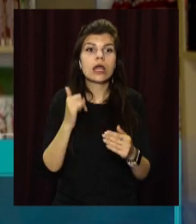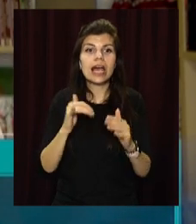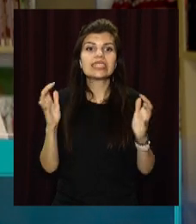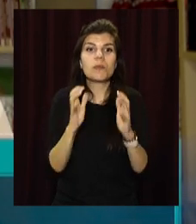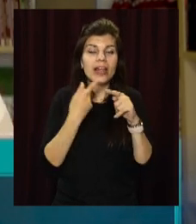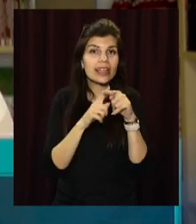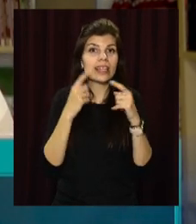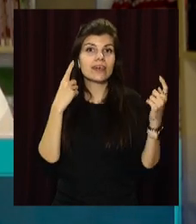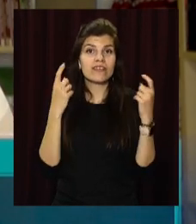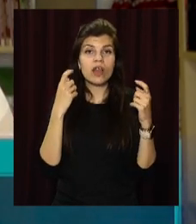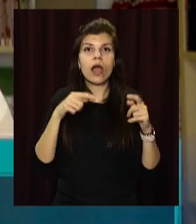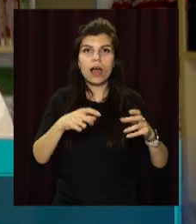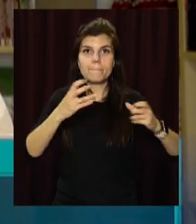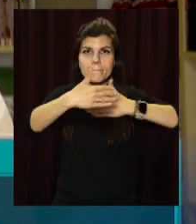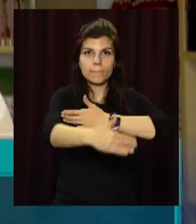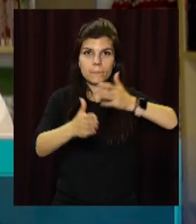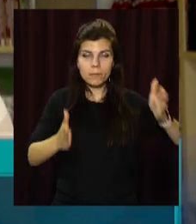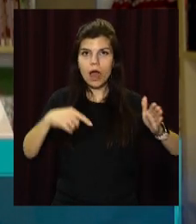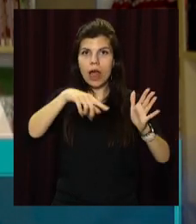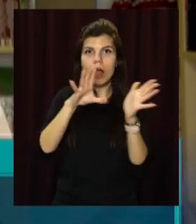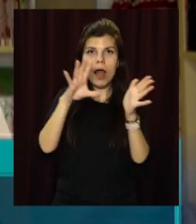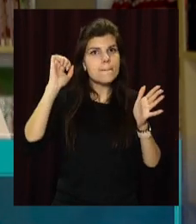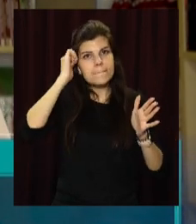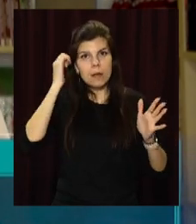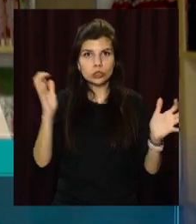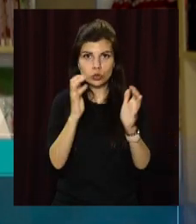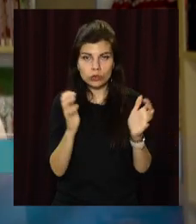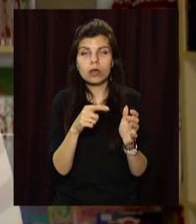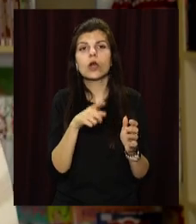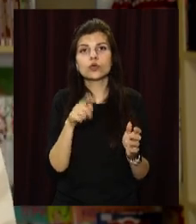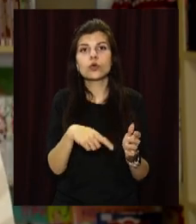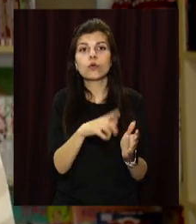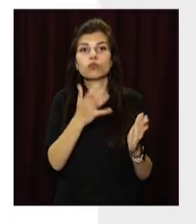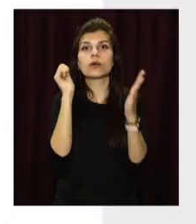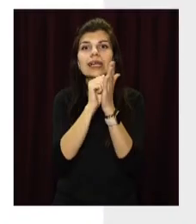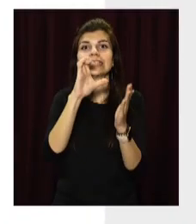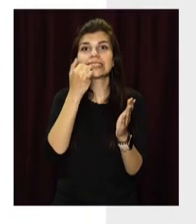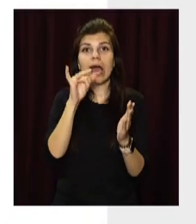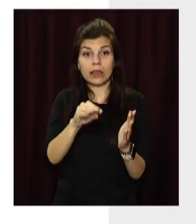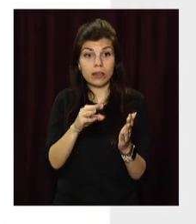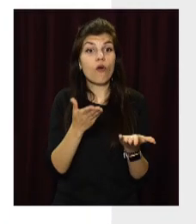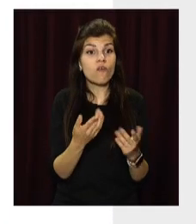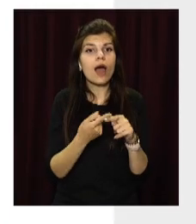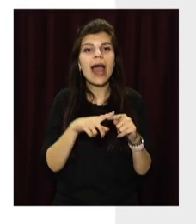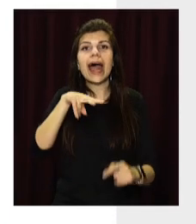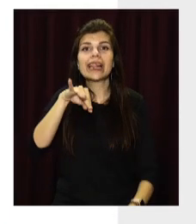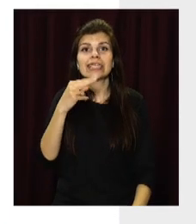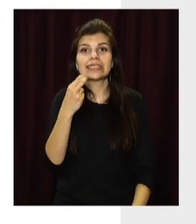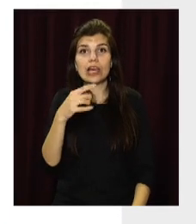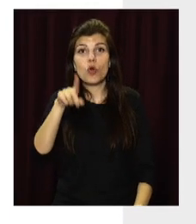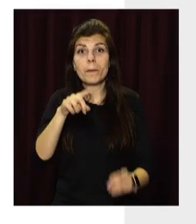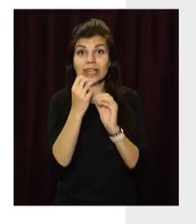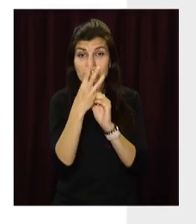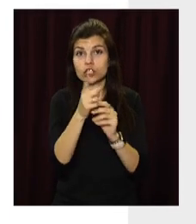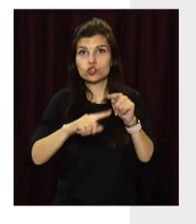цієї інформації і подальшому ми будемо розміщувати її на нашому сайті. От у ліцеї номер 13 незабаром